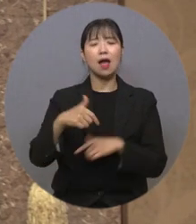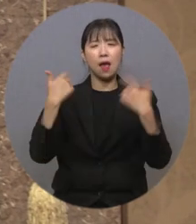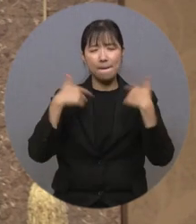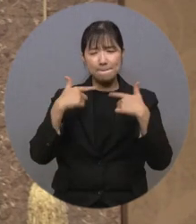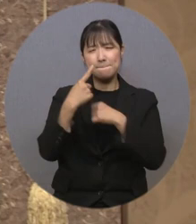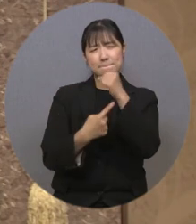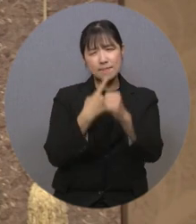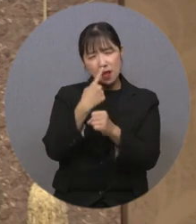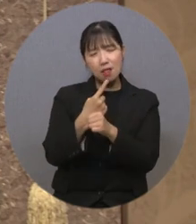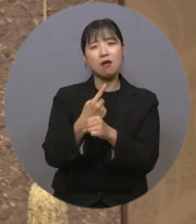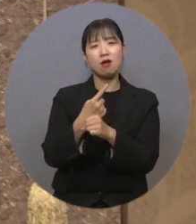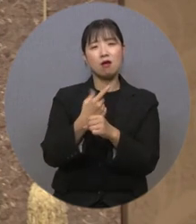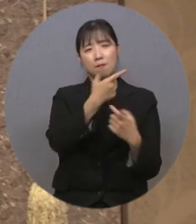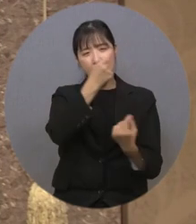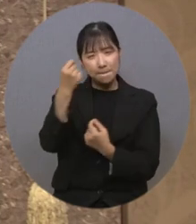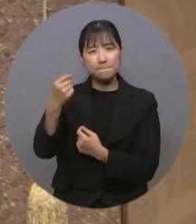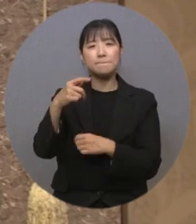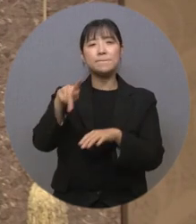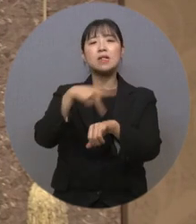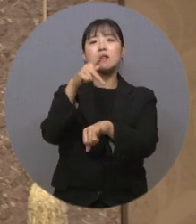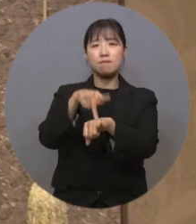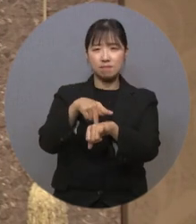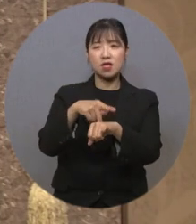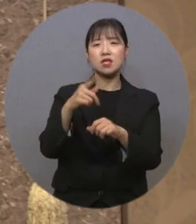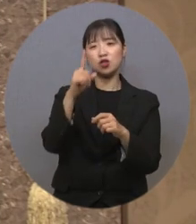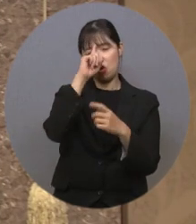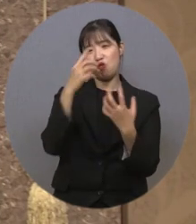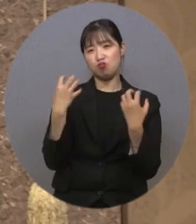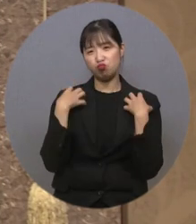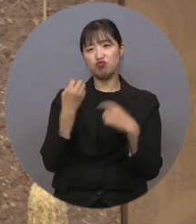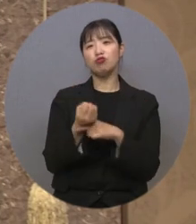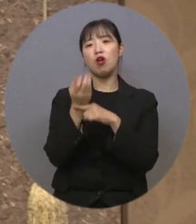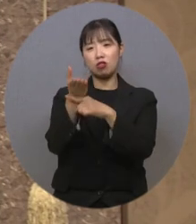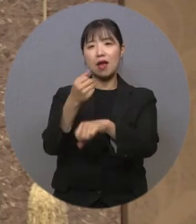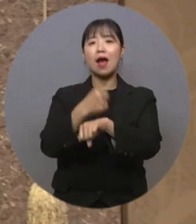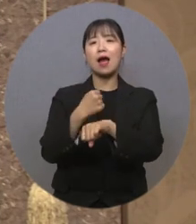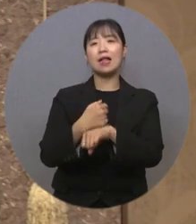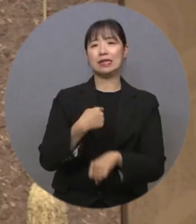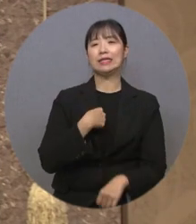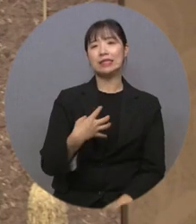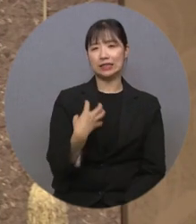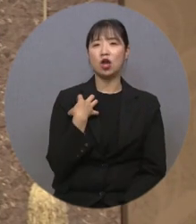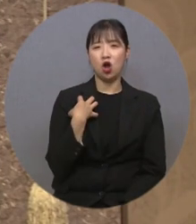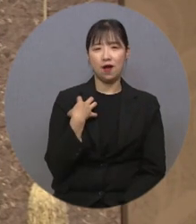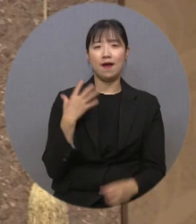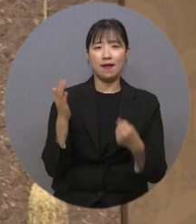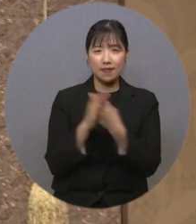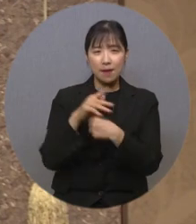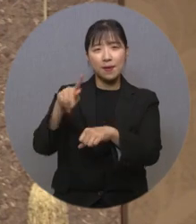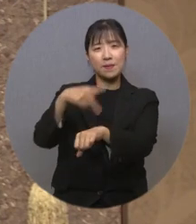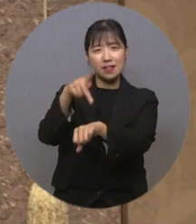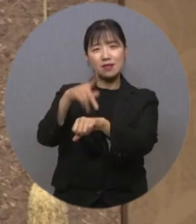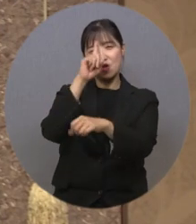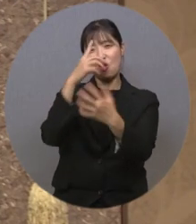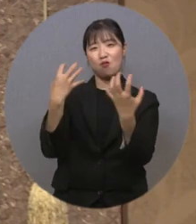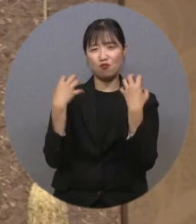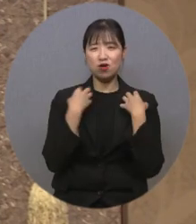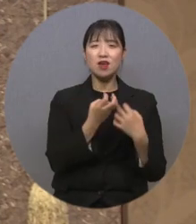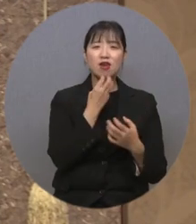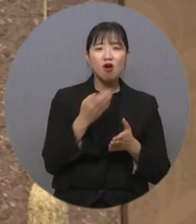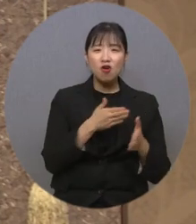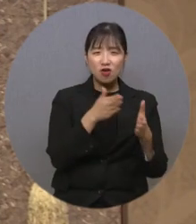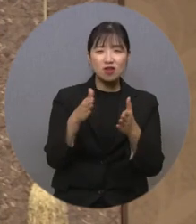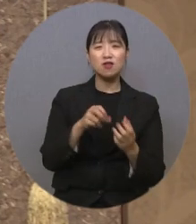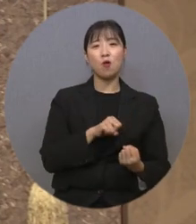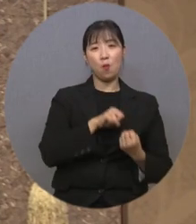전달할 수 있도록 중간에 교량적인 역할을 했었거든요. 그래서 예. 필리핀 정부에서 우리 경기도에서